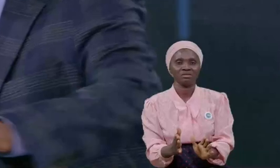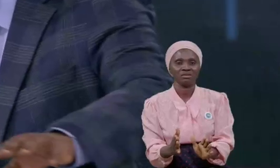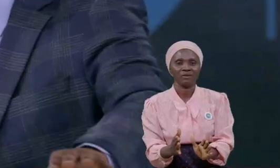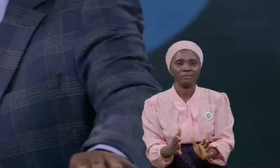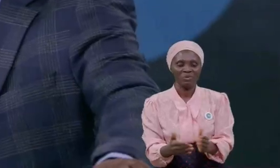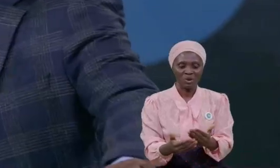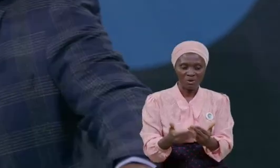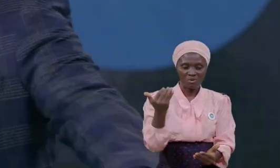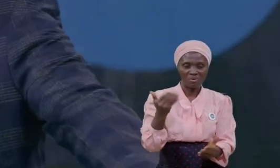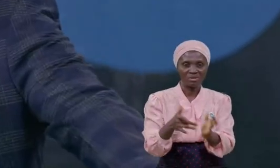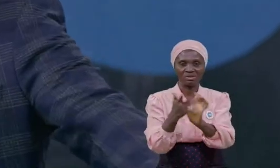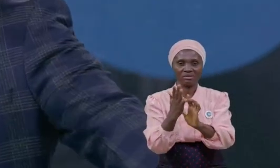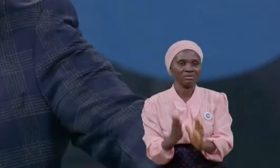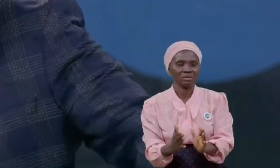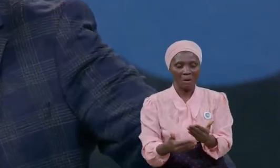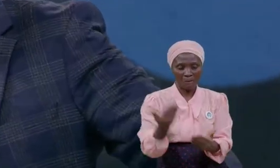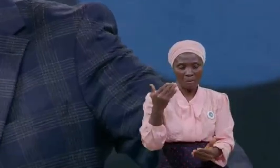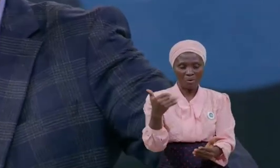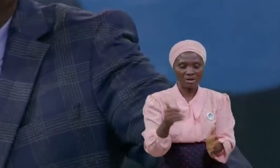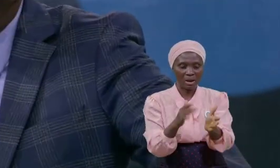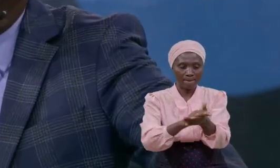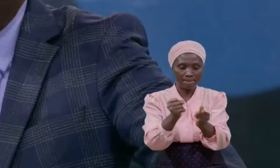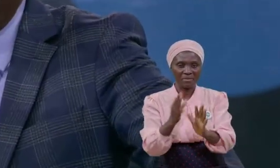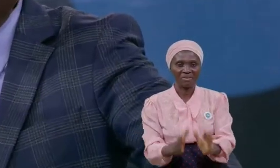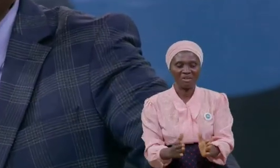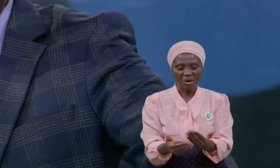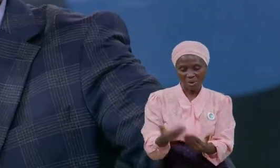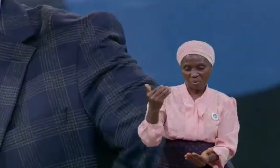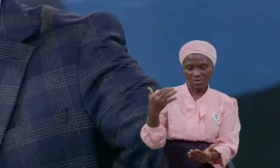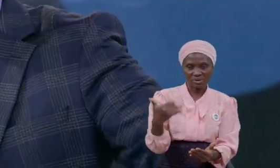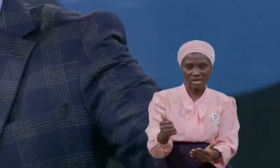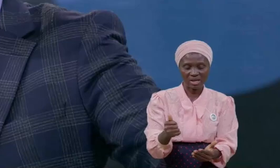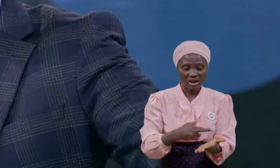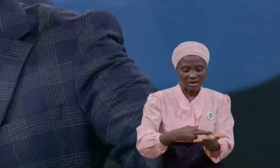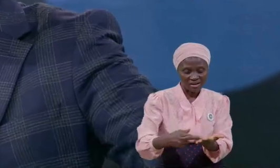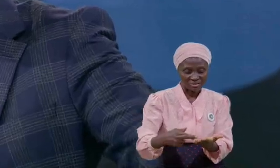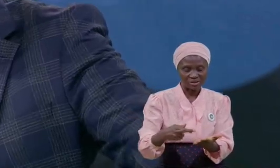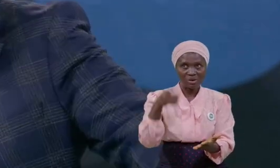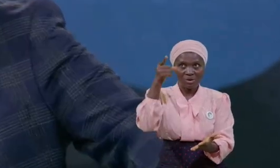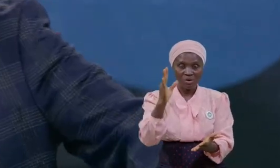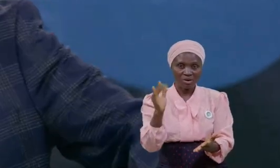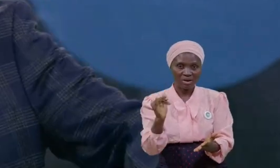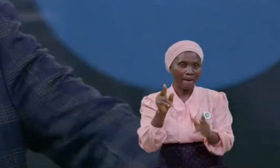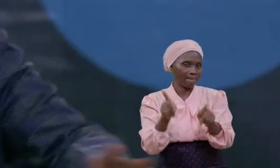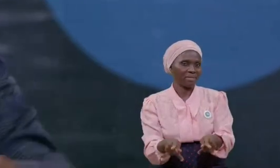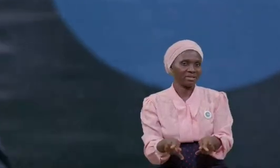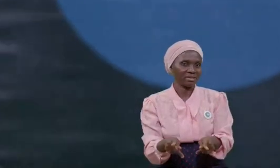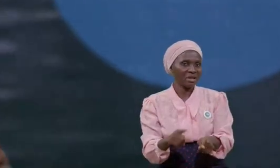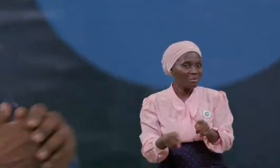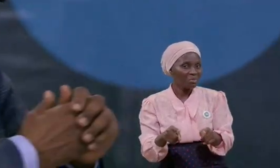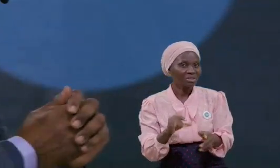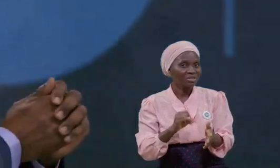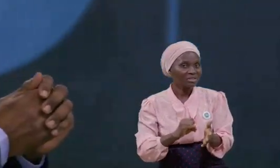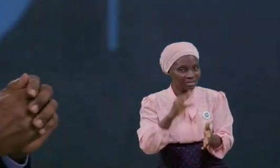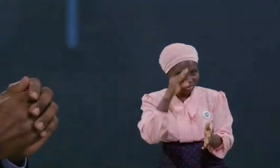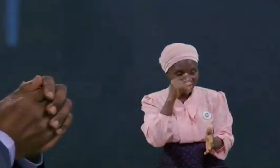croyant, presque juste, mais il ne l'est pas en réalité. La chair